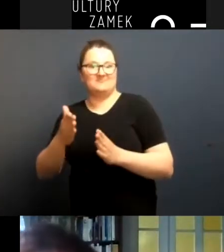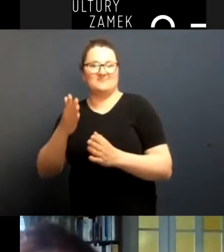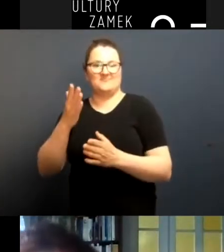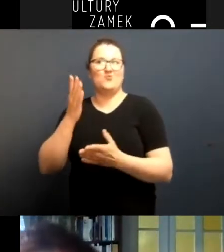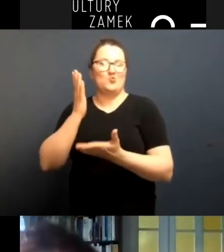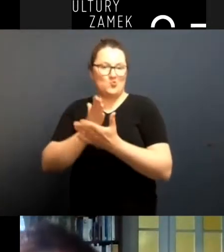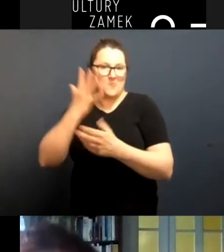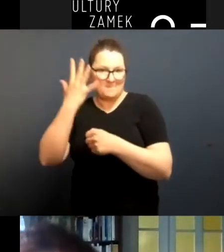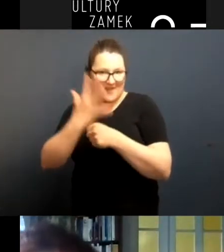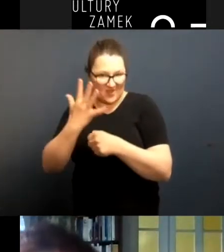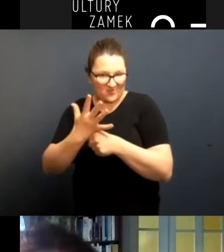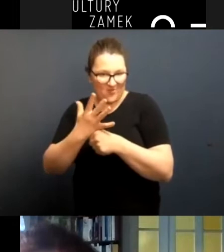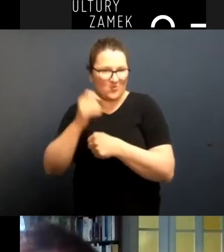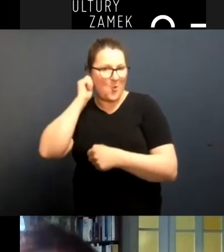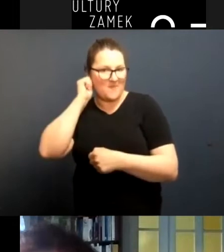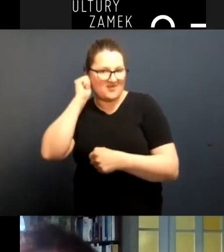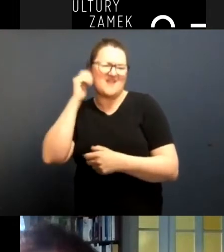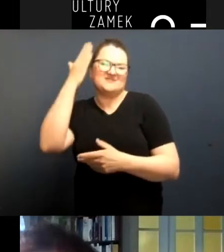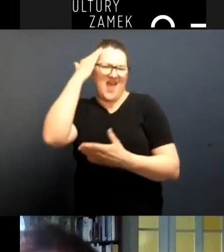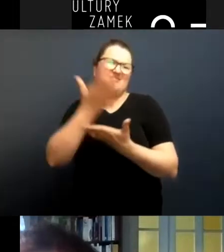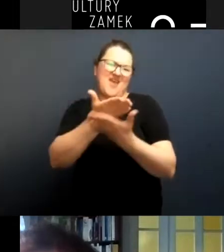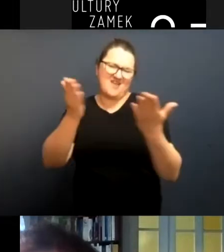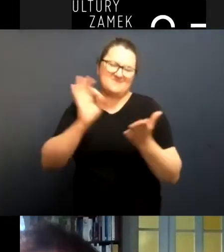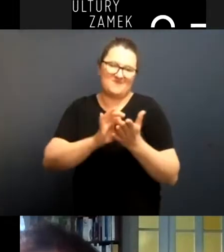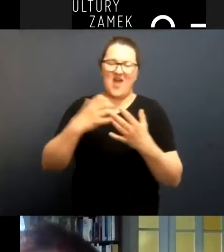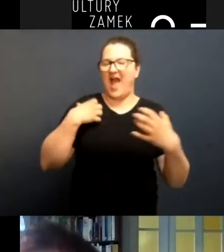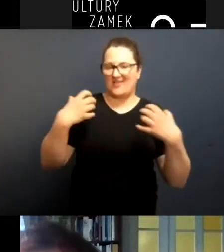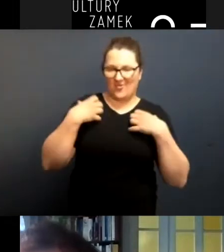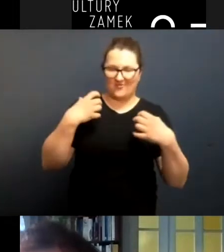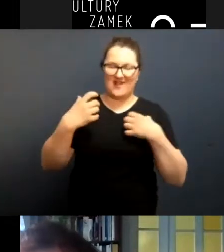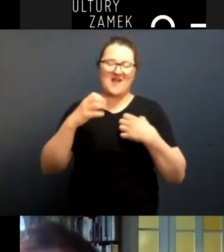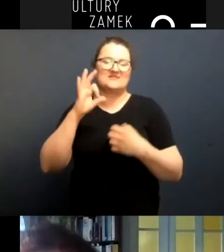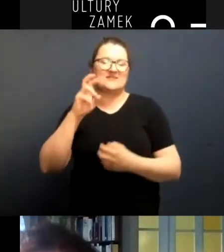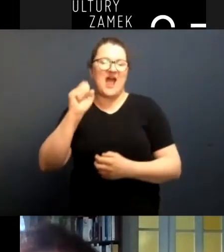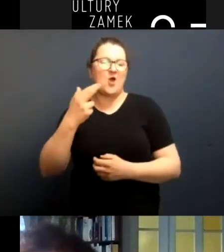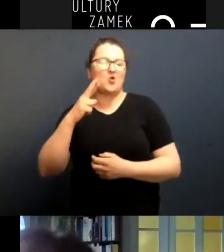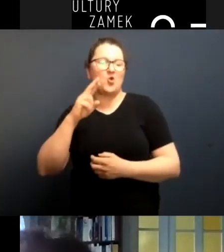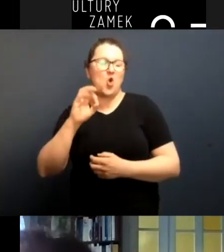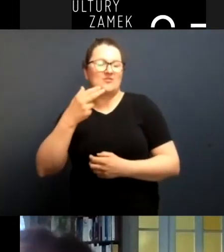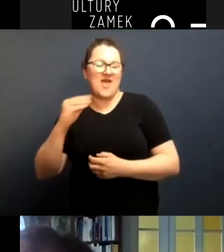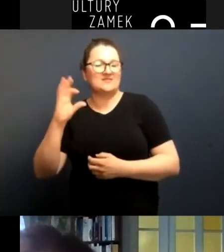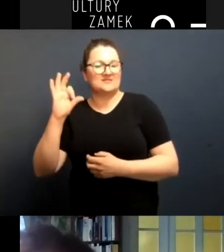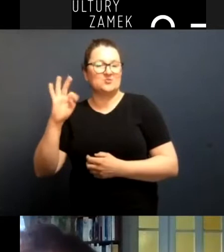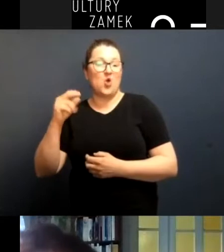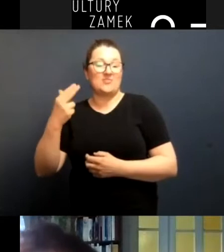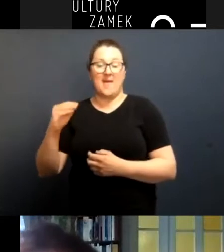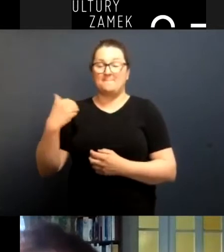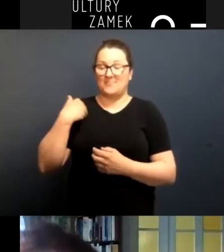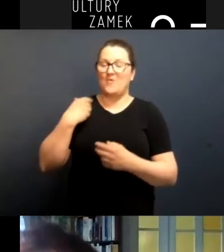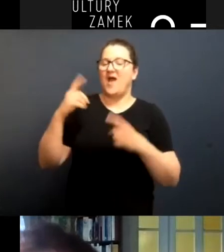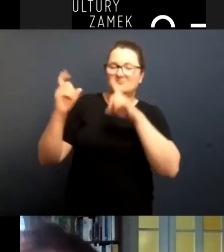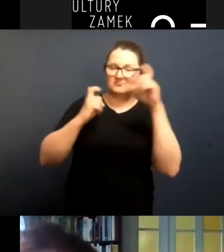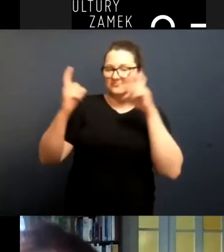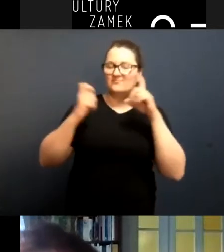50. rok życia, znana prawdopodobnie Państwu aktorka amerykańska Sharon Stone, która zrobiła sesję w Paris Matchu w